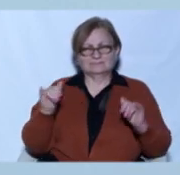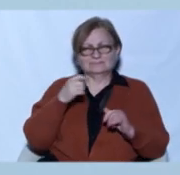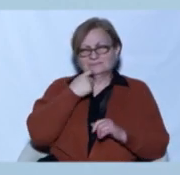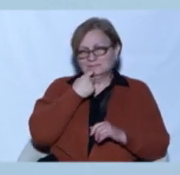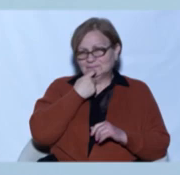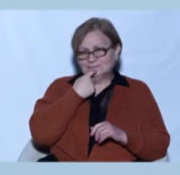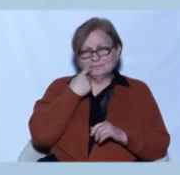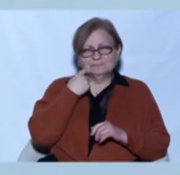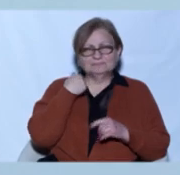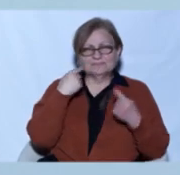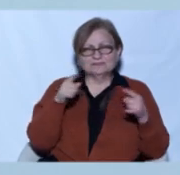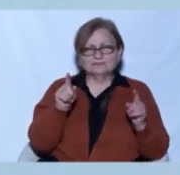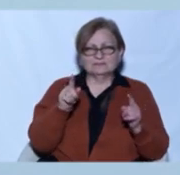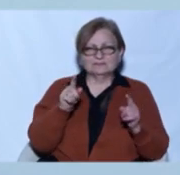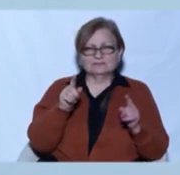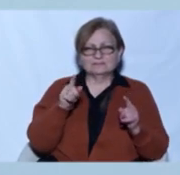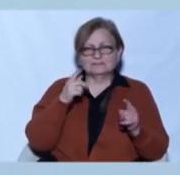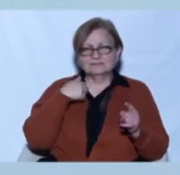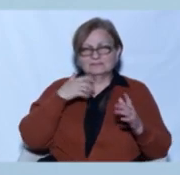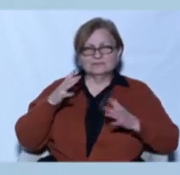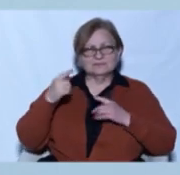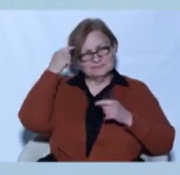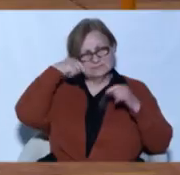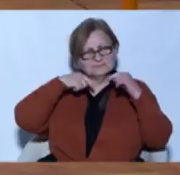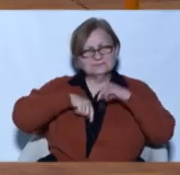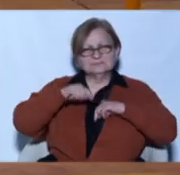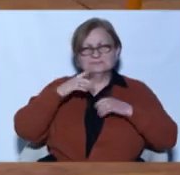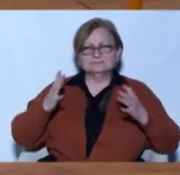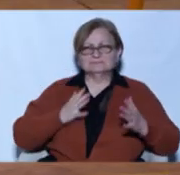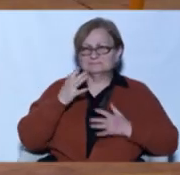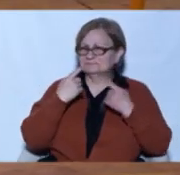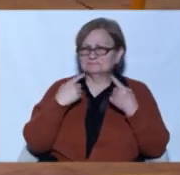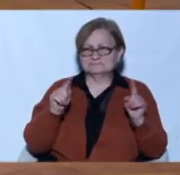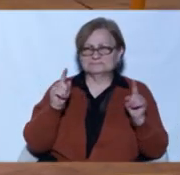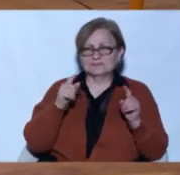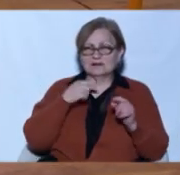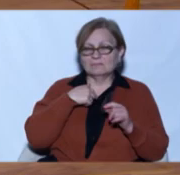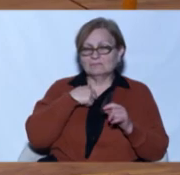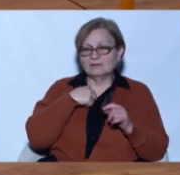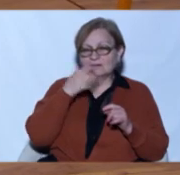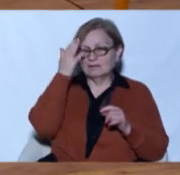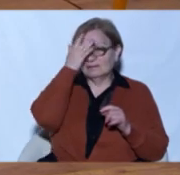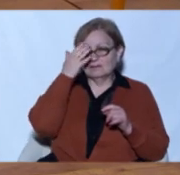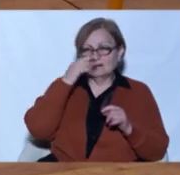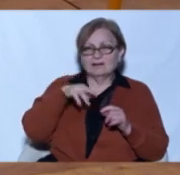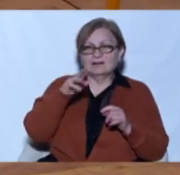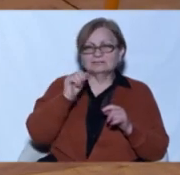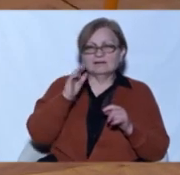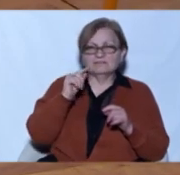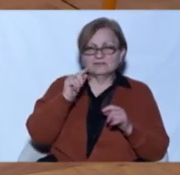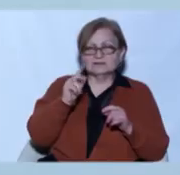წამიყვანა, სხვა ასოციაცია გამიჩინა და რატომღაც წარმომიდგა თვალწინ დავით